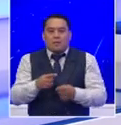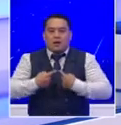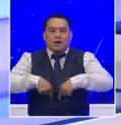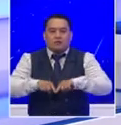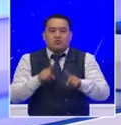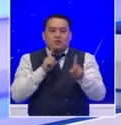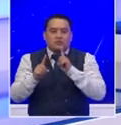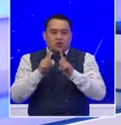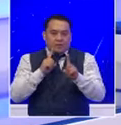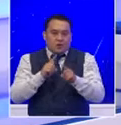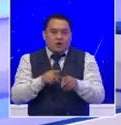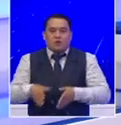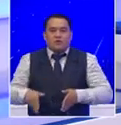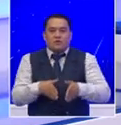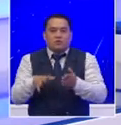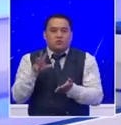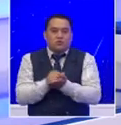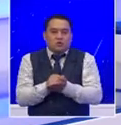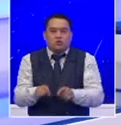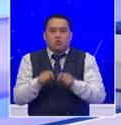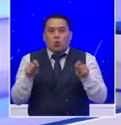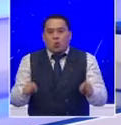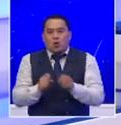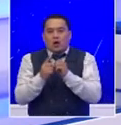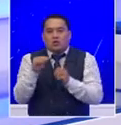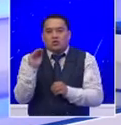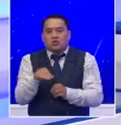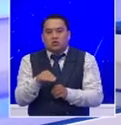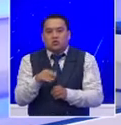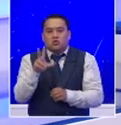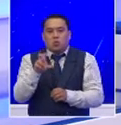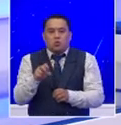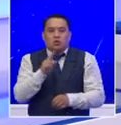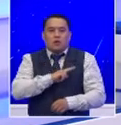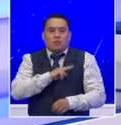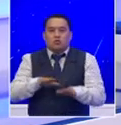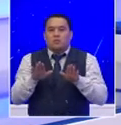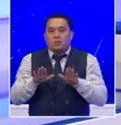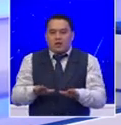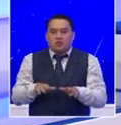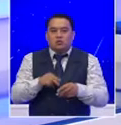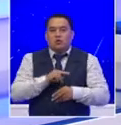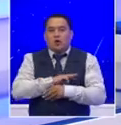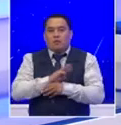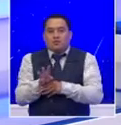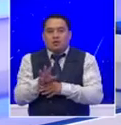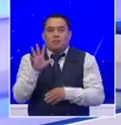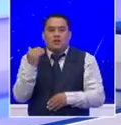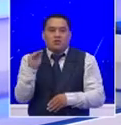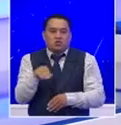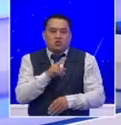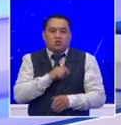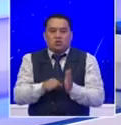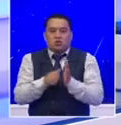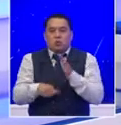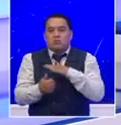аппаратного совещания. По дорожной карте занятости создано более 11 300 рабочих мест. Трудоустроено свыше